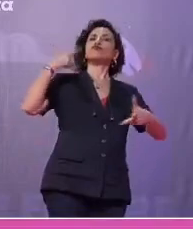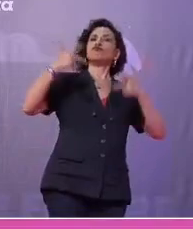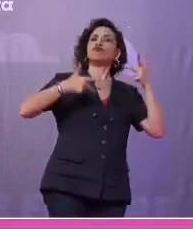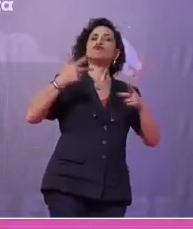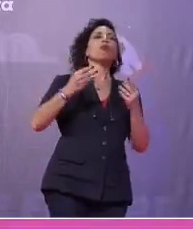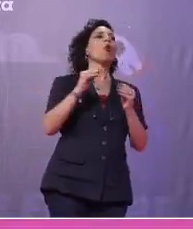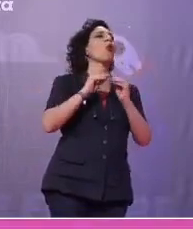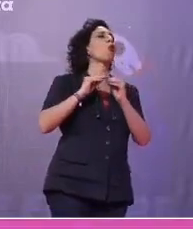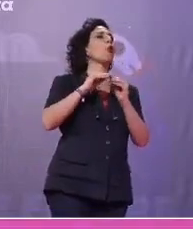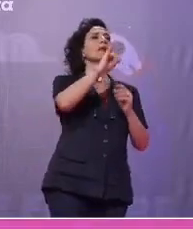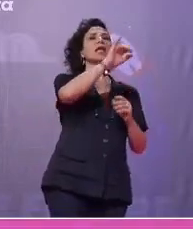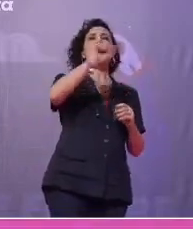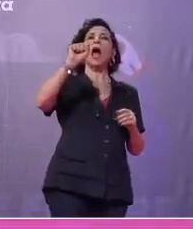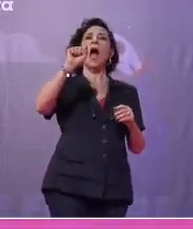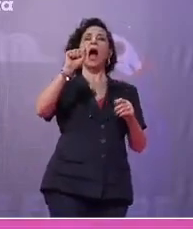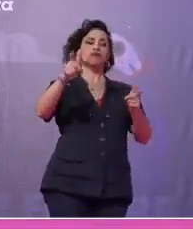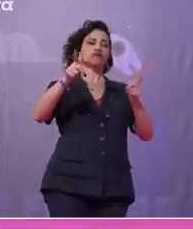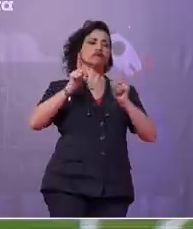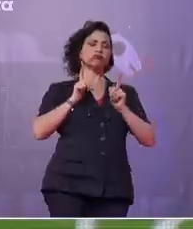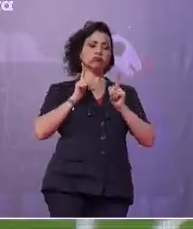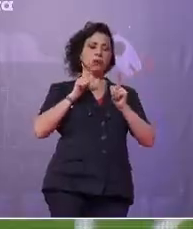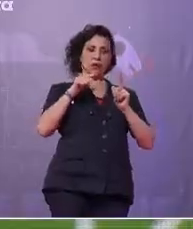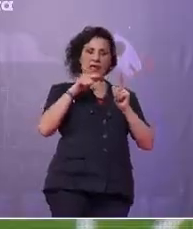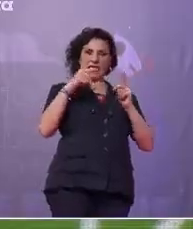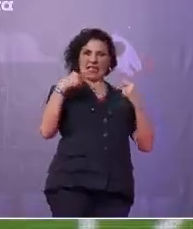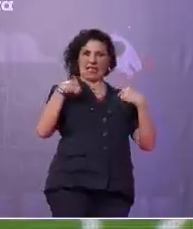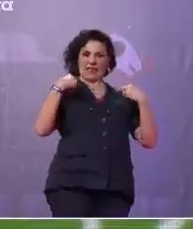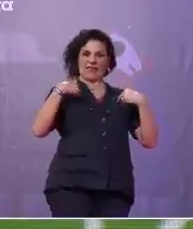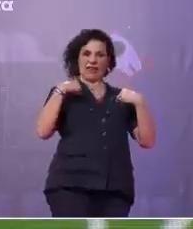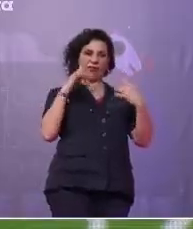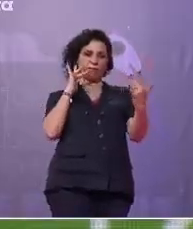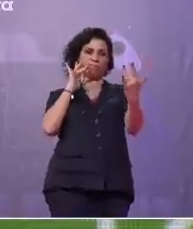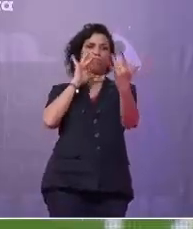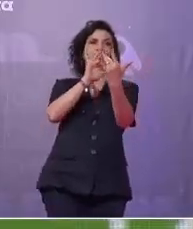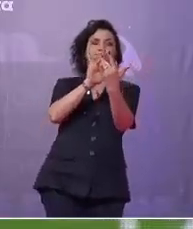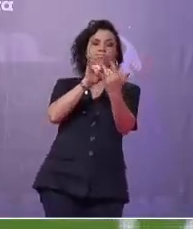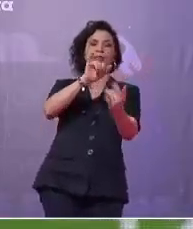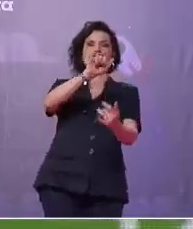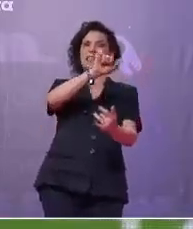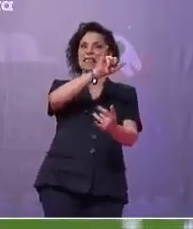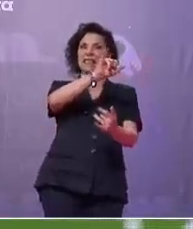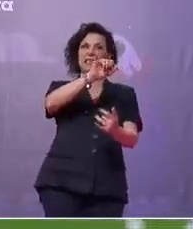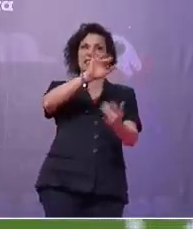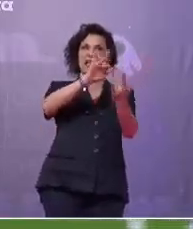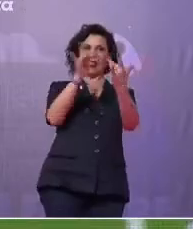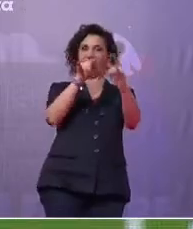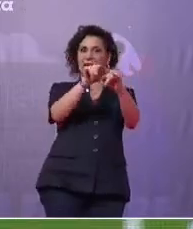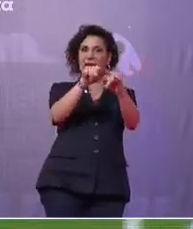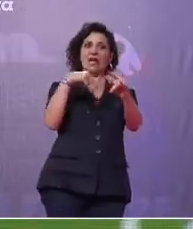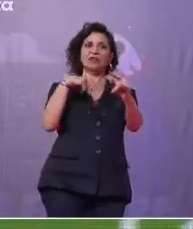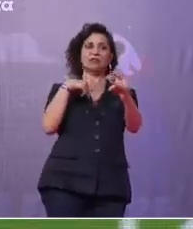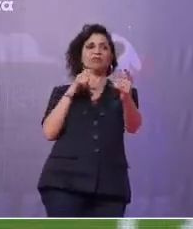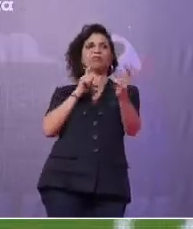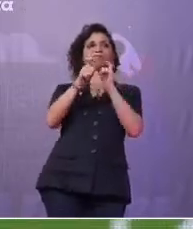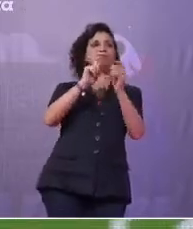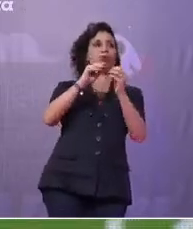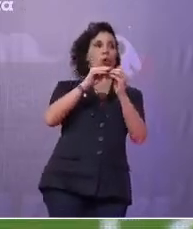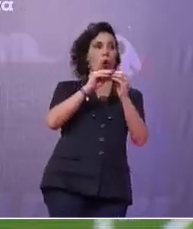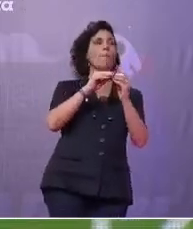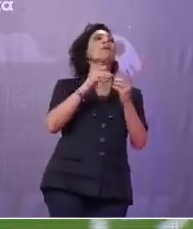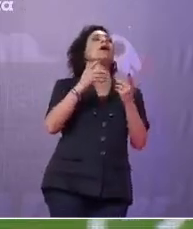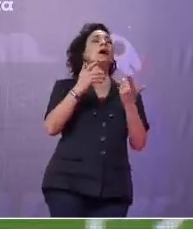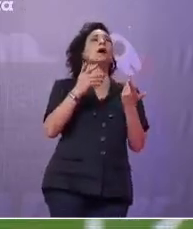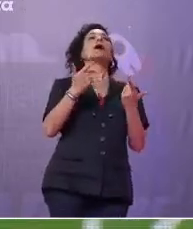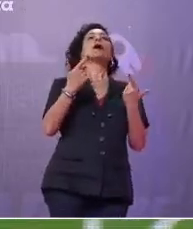nostro modo di vivere internet perché capendo come ha cambiato noi capiremo come stanno evolvendo Le piattaforme e capendo come stanno evolvendo le